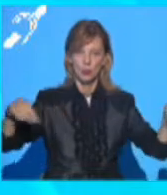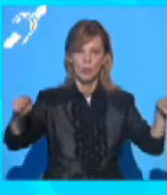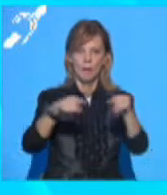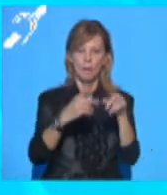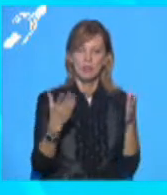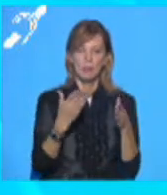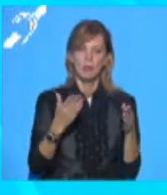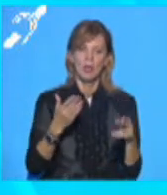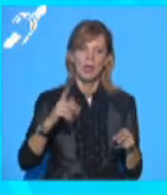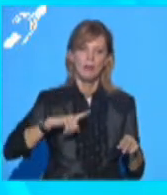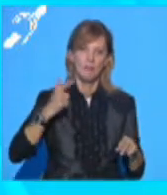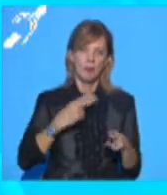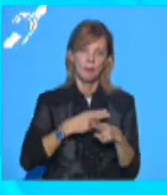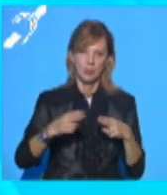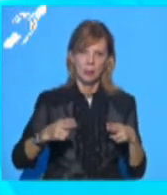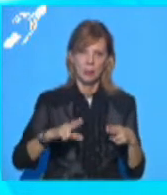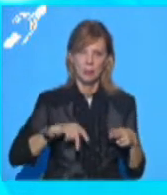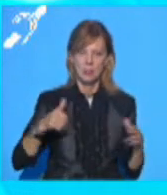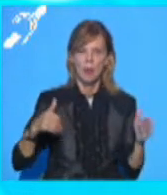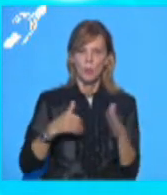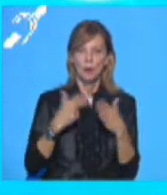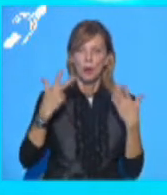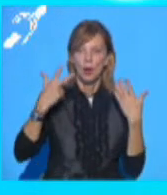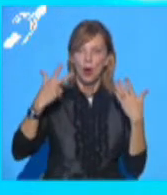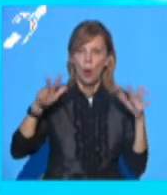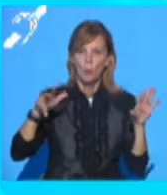Suprafața totală pe care va avea loc dezinsecție este